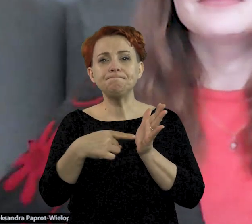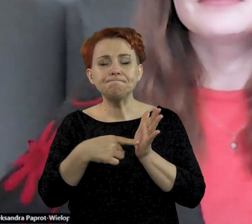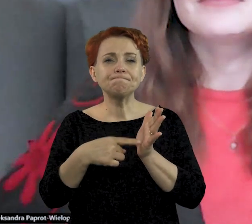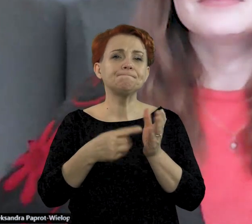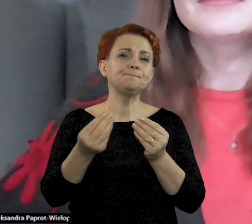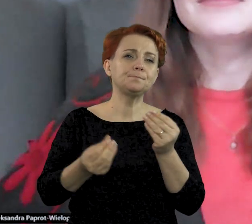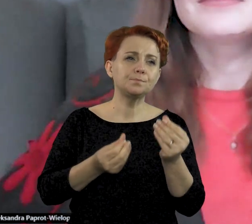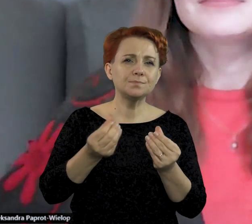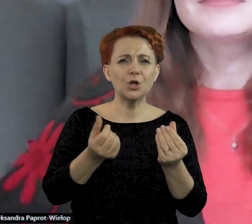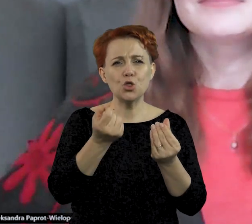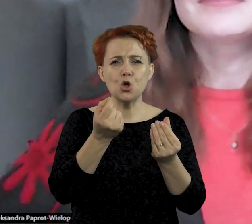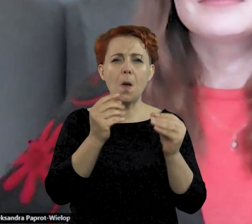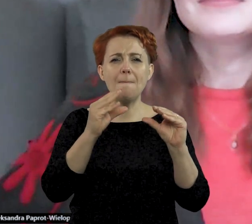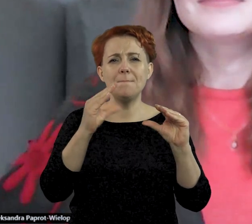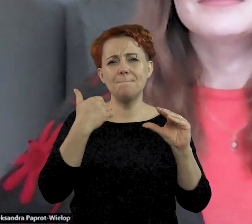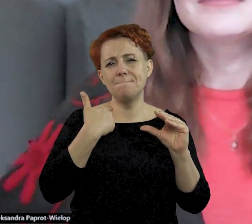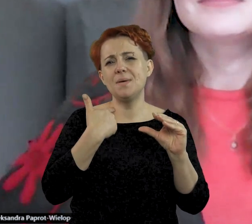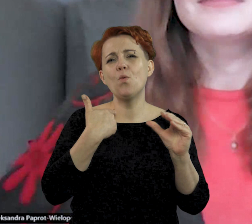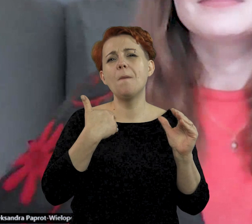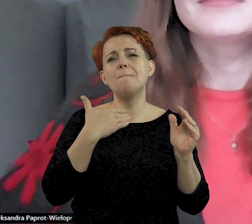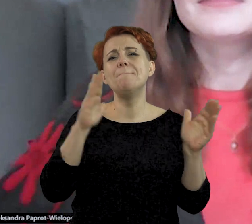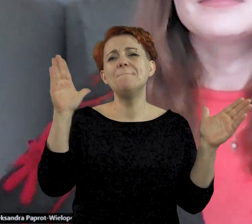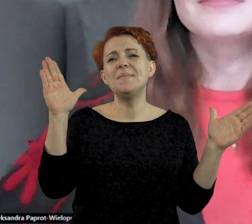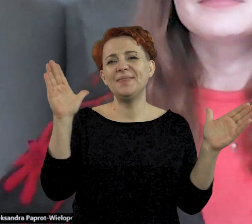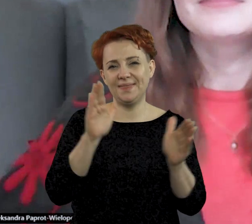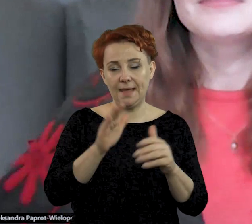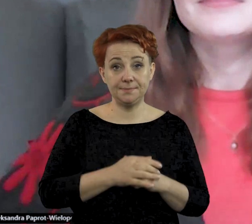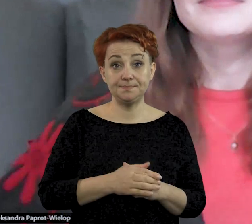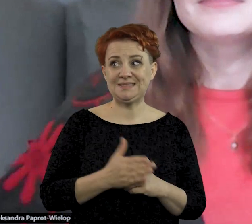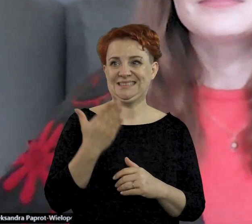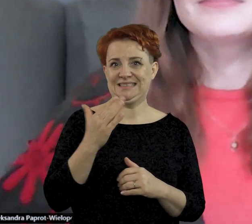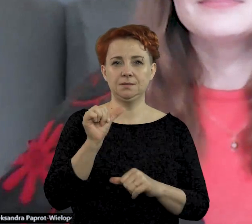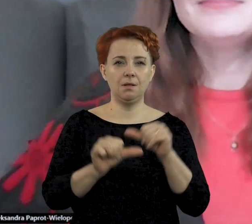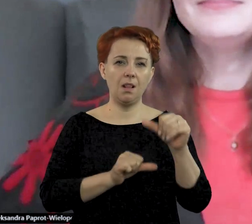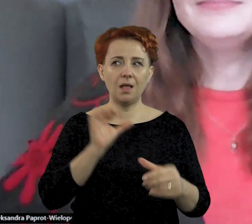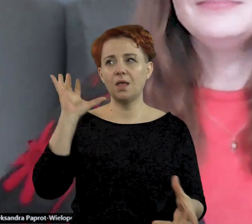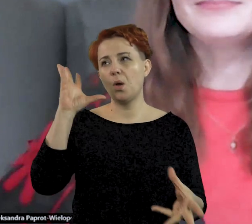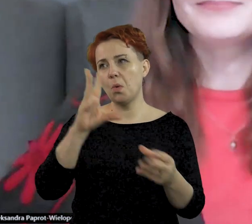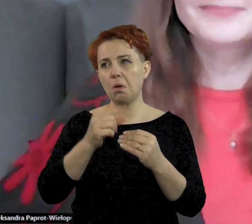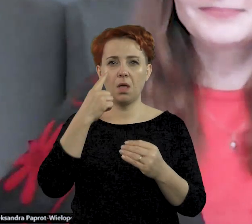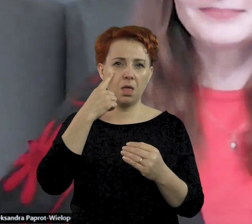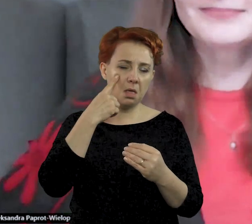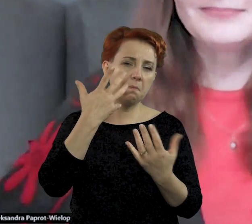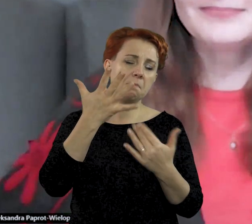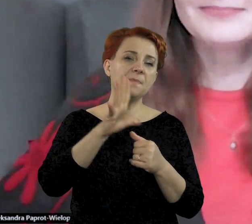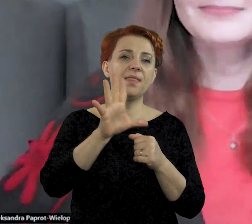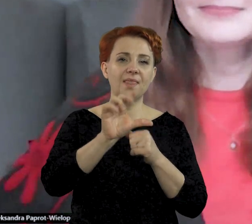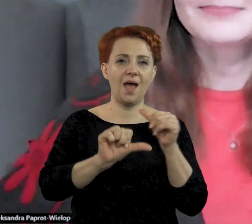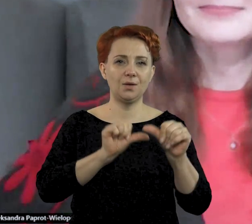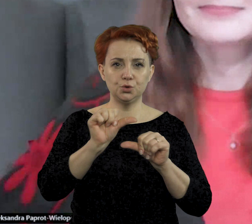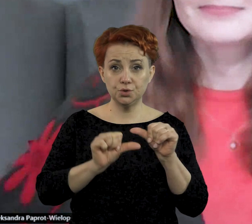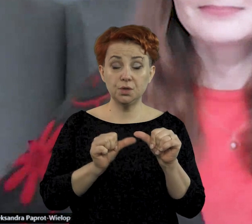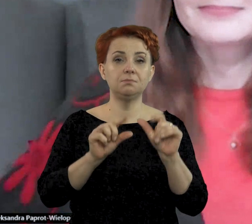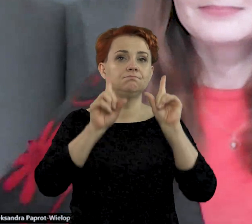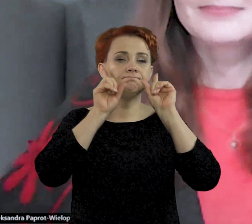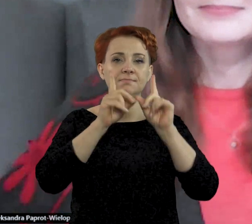troszeczkę zanikła, tak, zmalała. I w ostatnich latach, myślę ostatnich około 15 latach, rzeczywiście